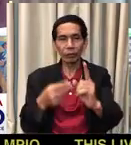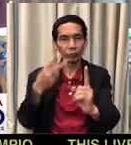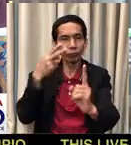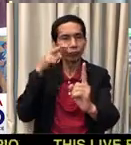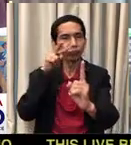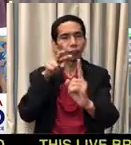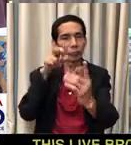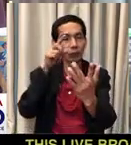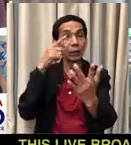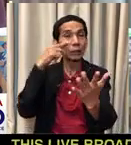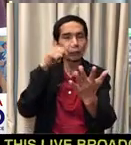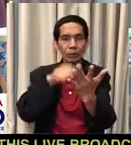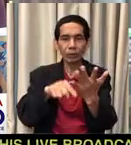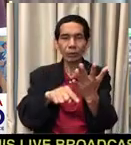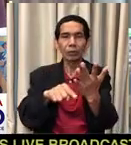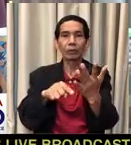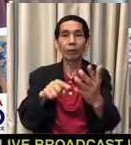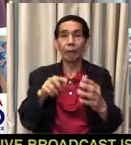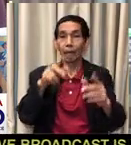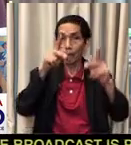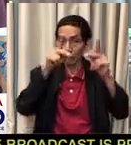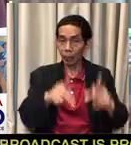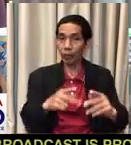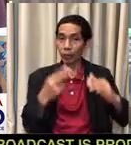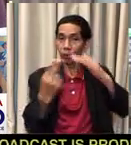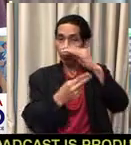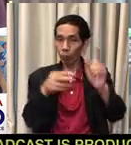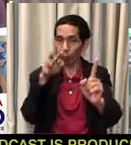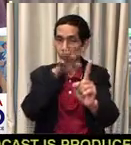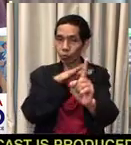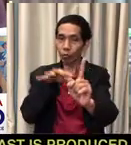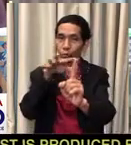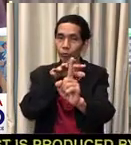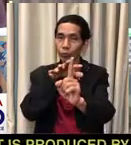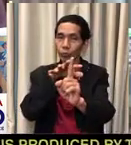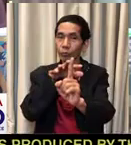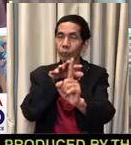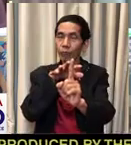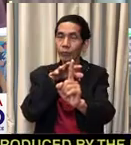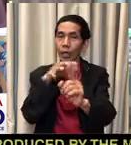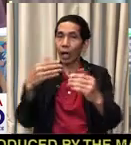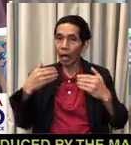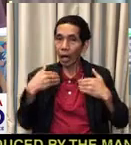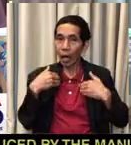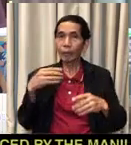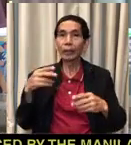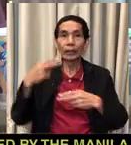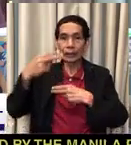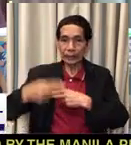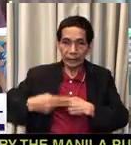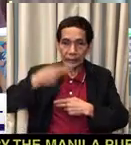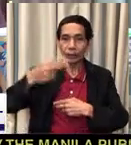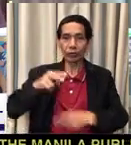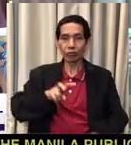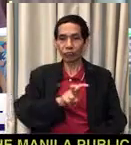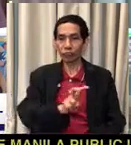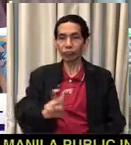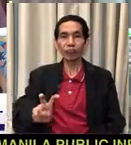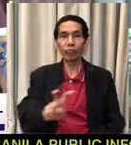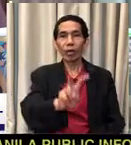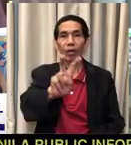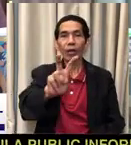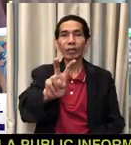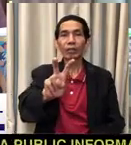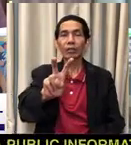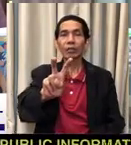pong pagkakaiba nila? Yung persons under monitoring, yan po yung may mga history ng travel.